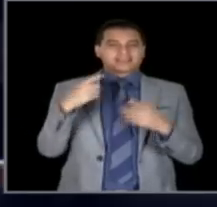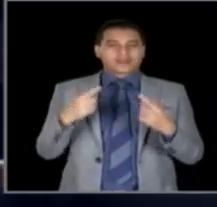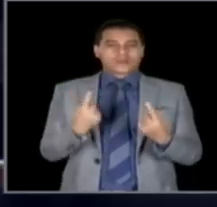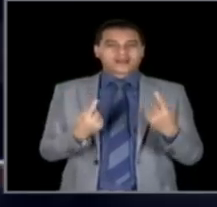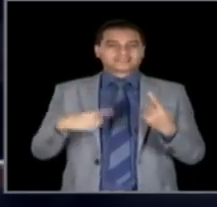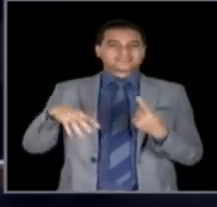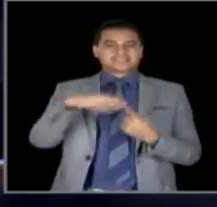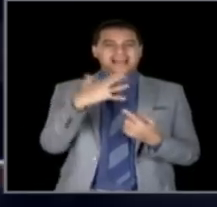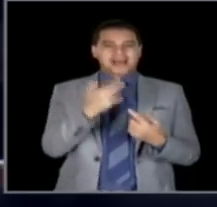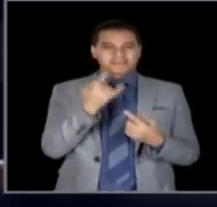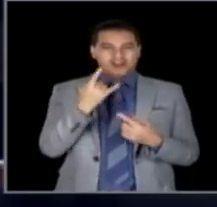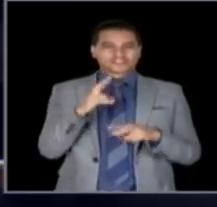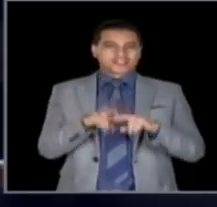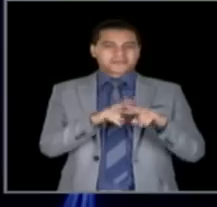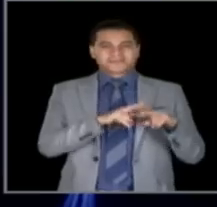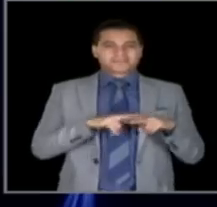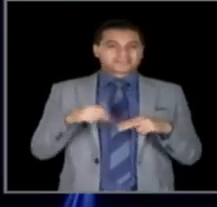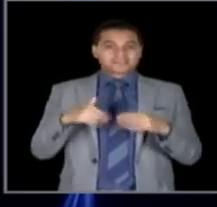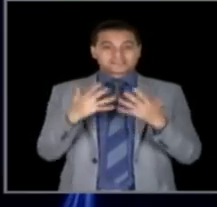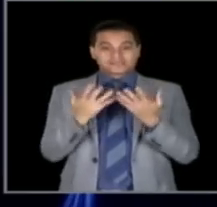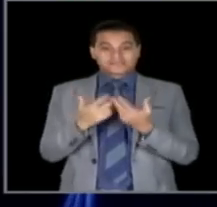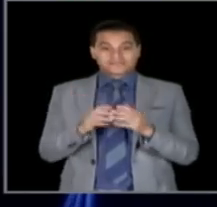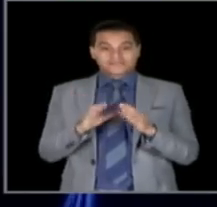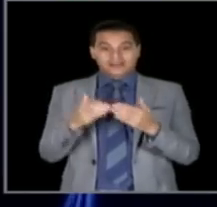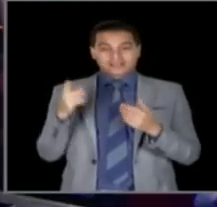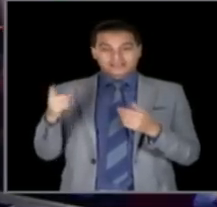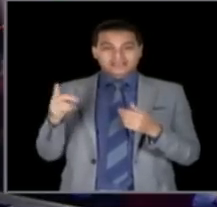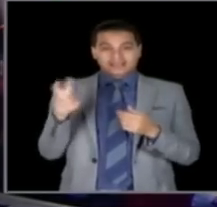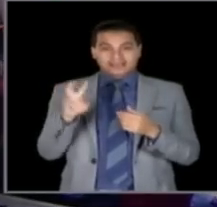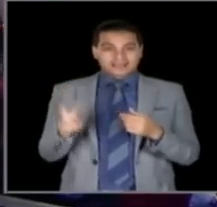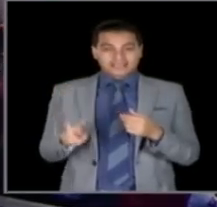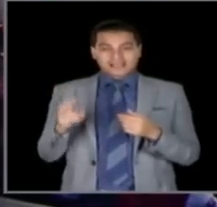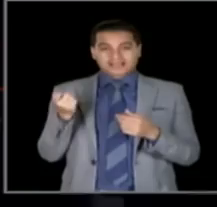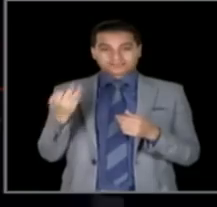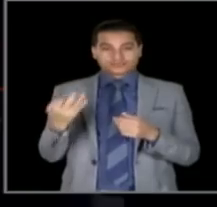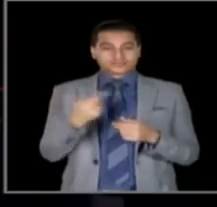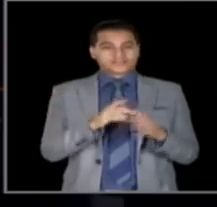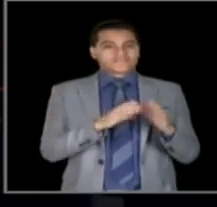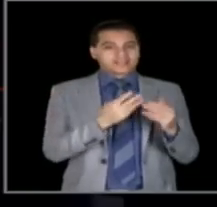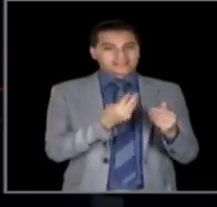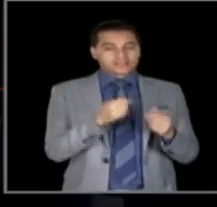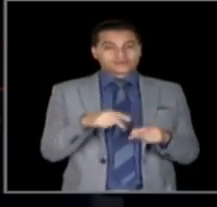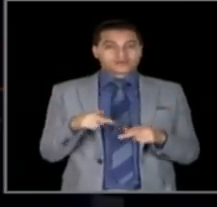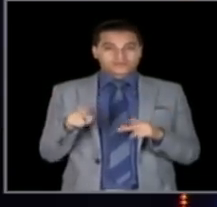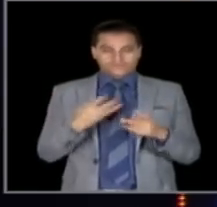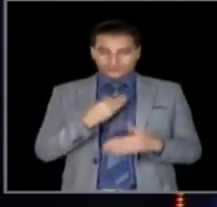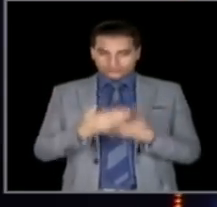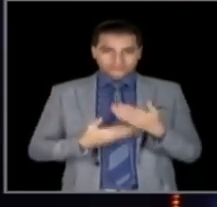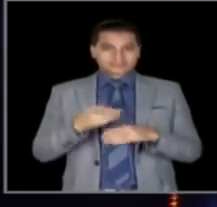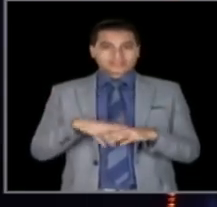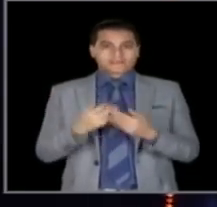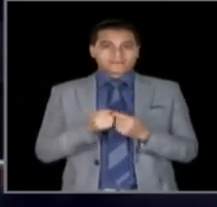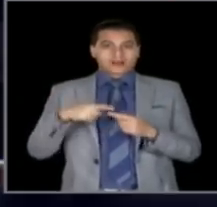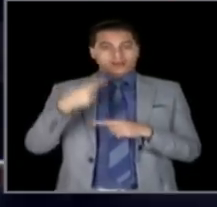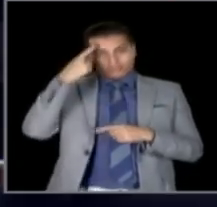الفقرة: النيل 35، فايترز 30. هنخرج فاصل وهنرجع مرة تانية مع فقرة